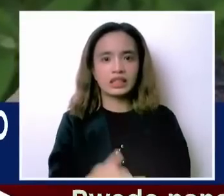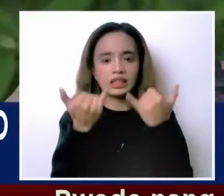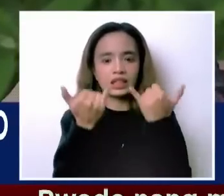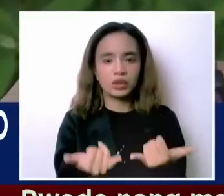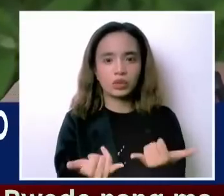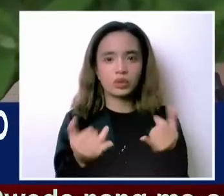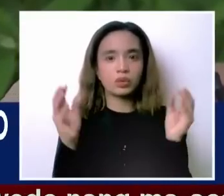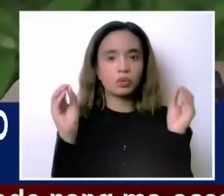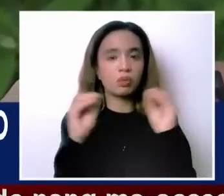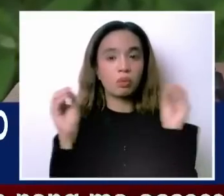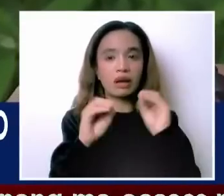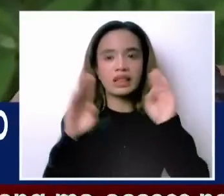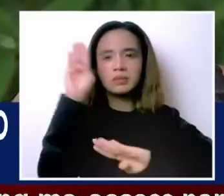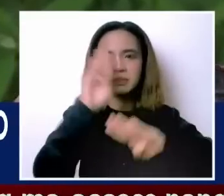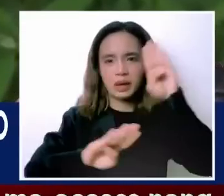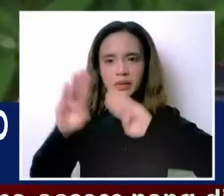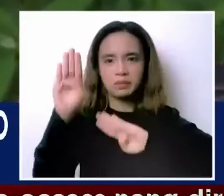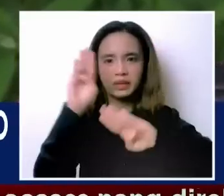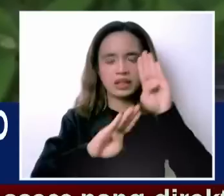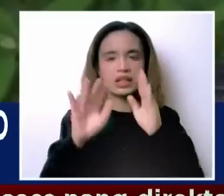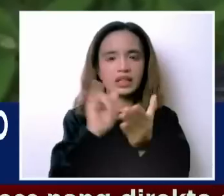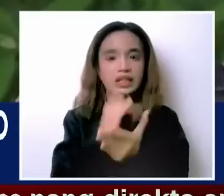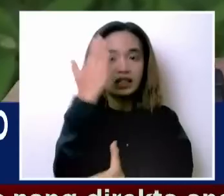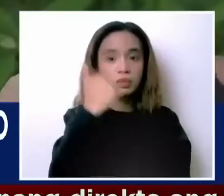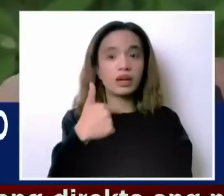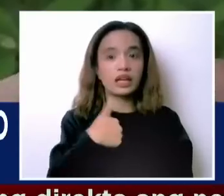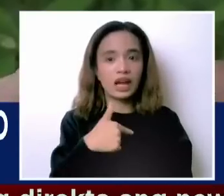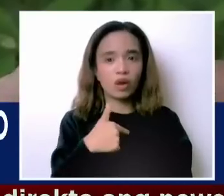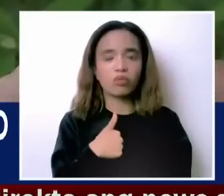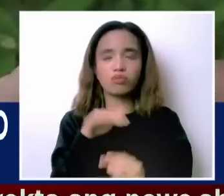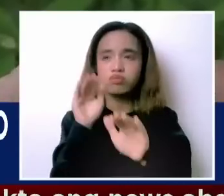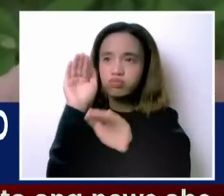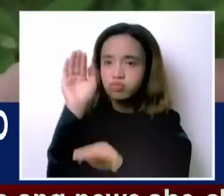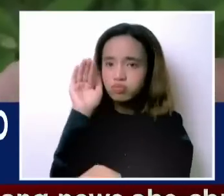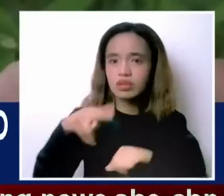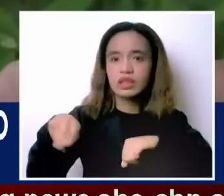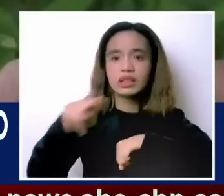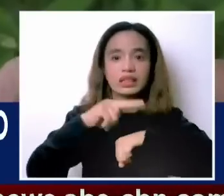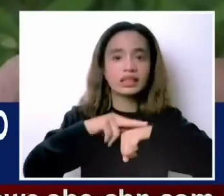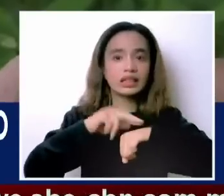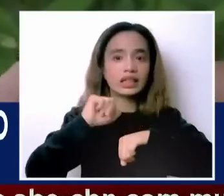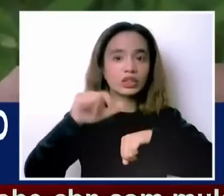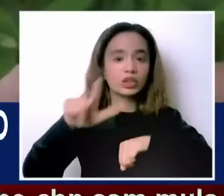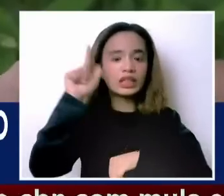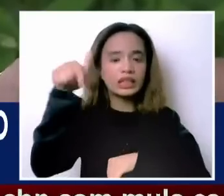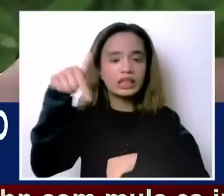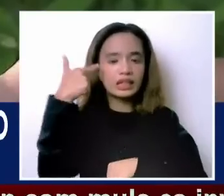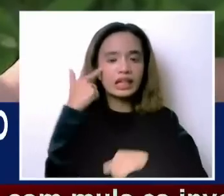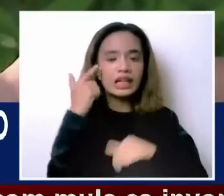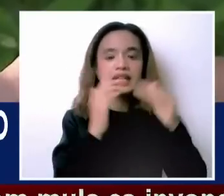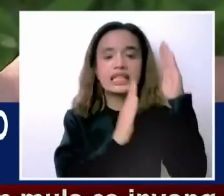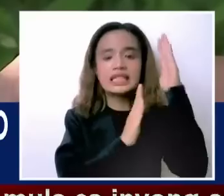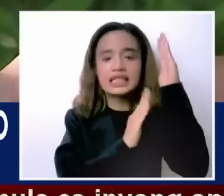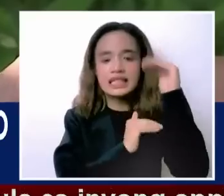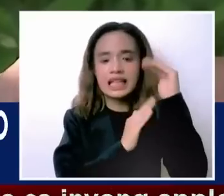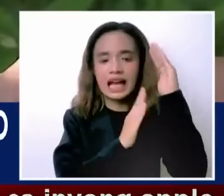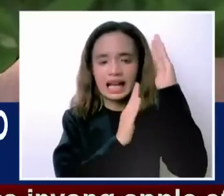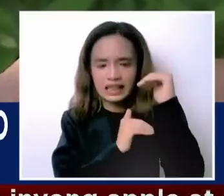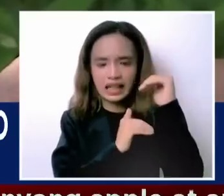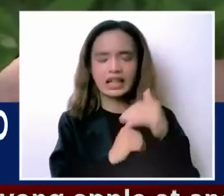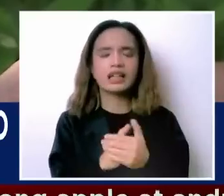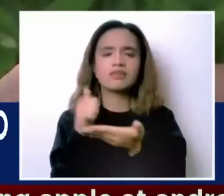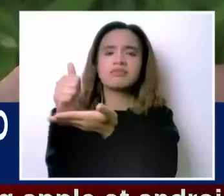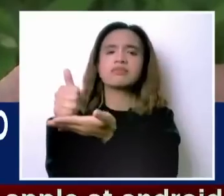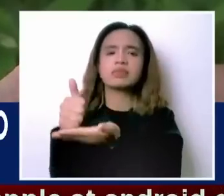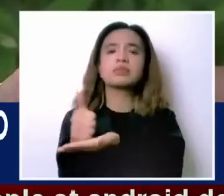kalaking problema. Kaya ako po ay nananawagan sa national government na sana po ay matulungan ang aming barangay at saka